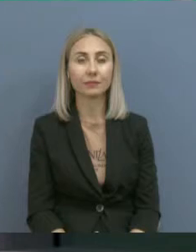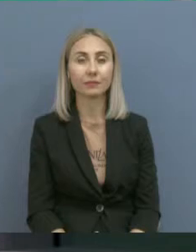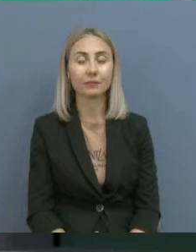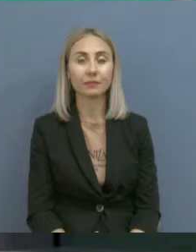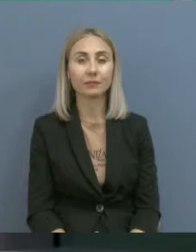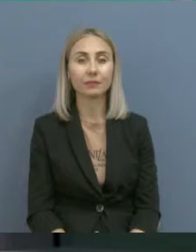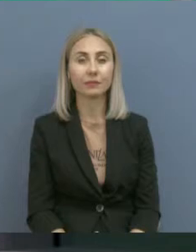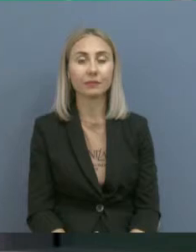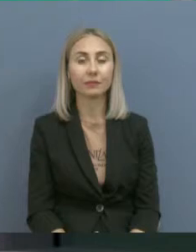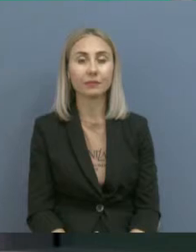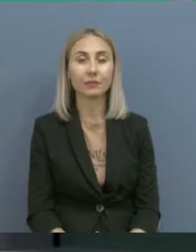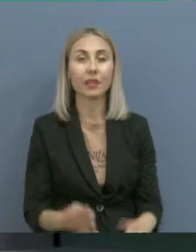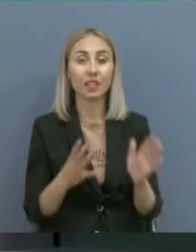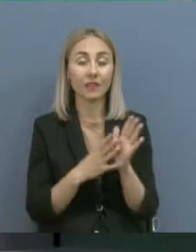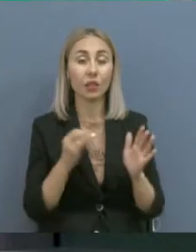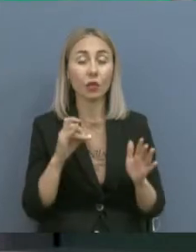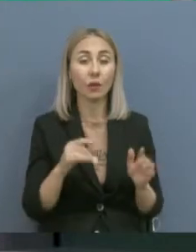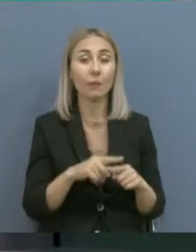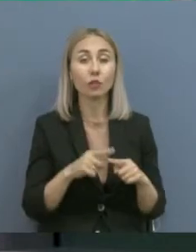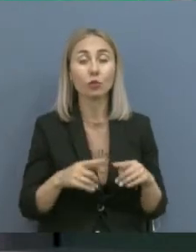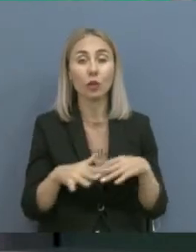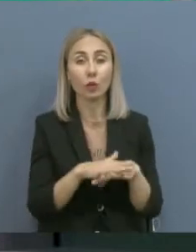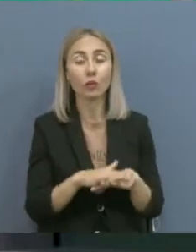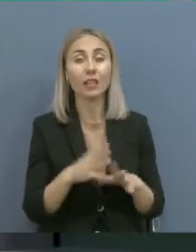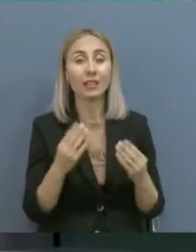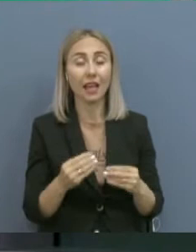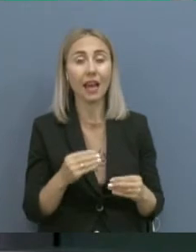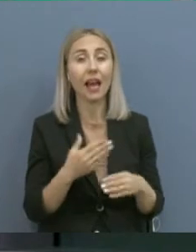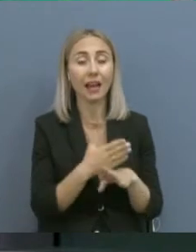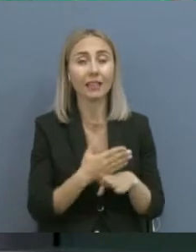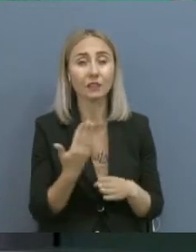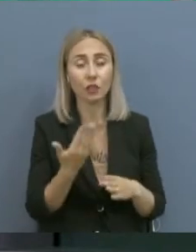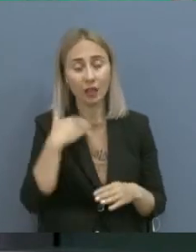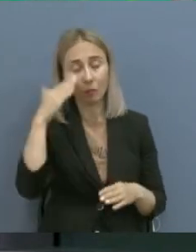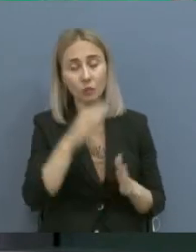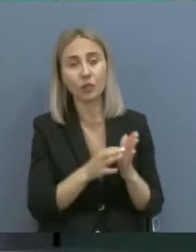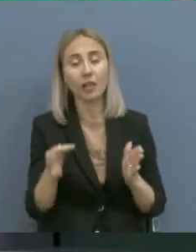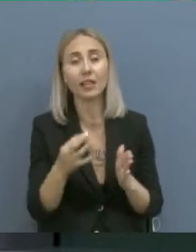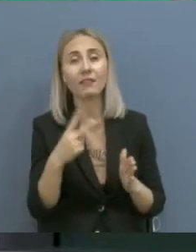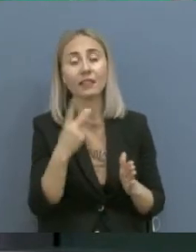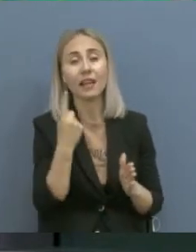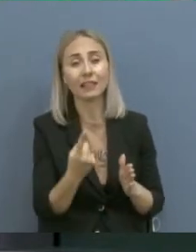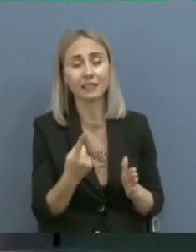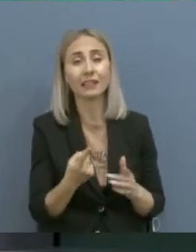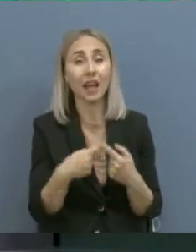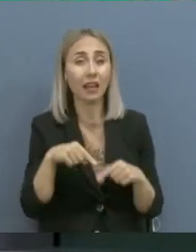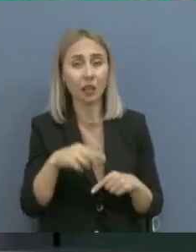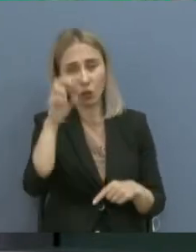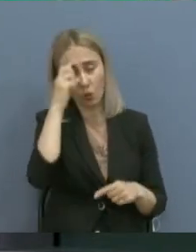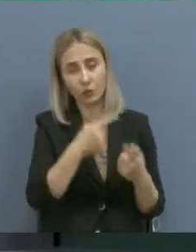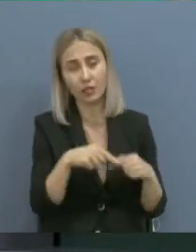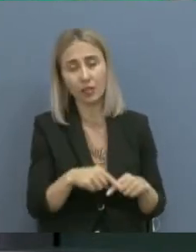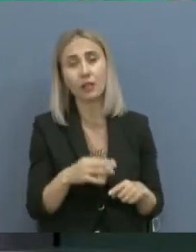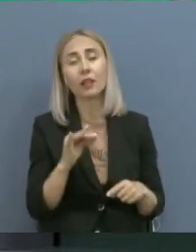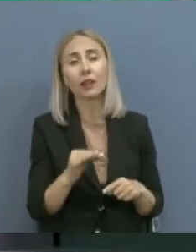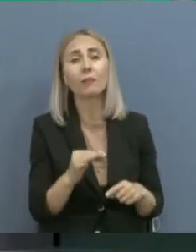9-шы маусым халықаралық архивтер күні. Ақмола облысы бойынша бұл күні 21 мемлекеттік архив бөлімі бар. Облыстық мұрағат мекемелері